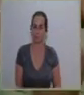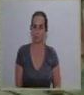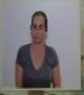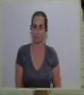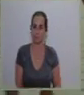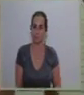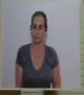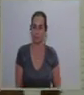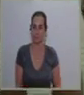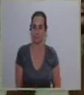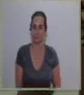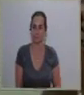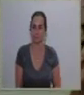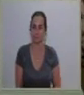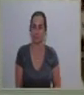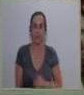לא